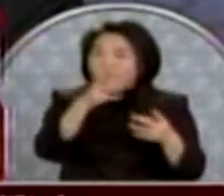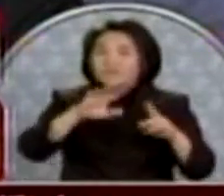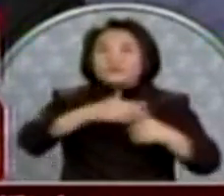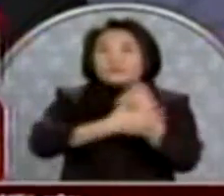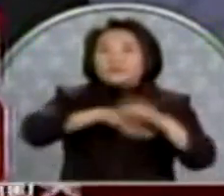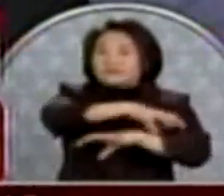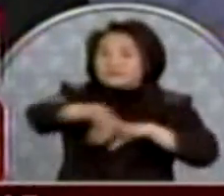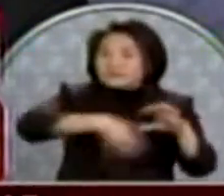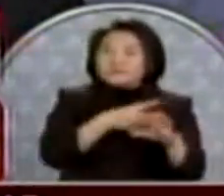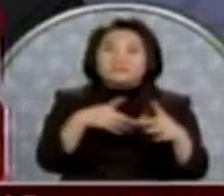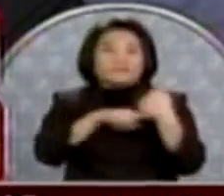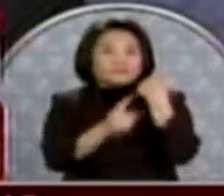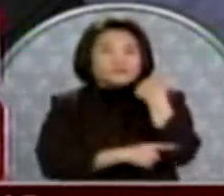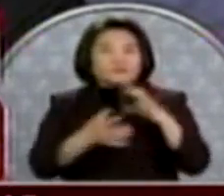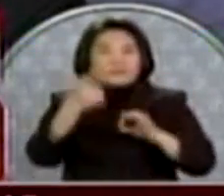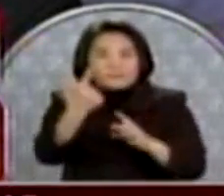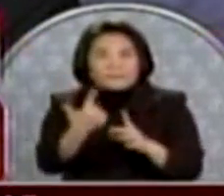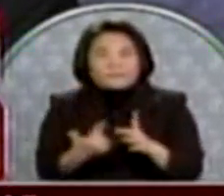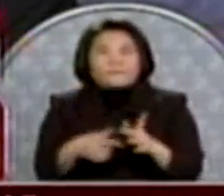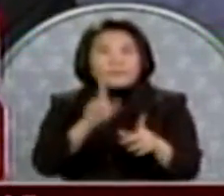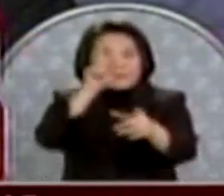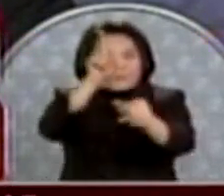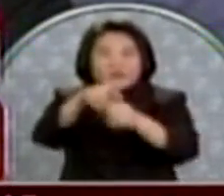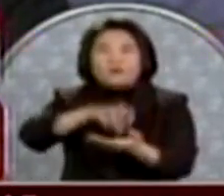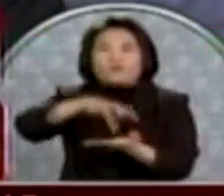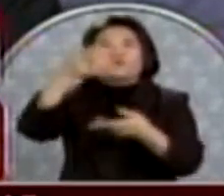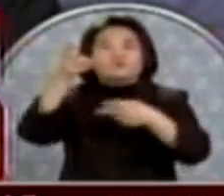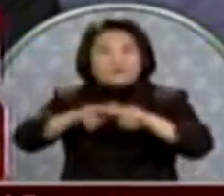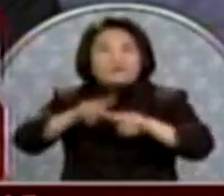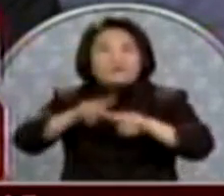是说逐步达到非核家园的目标。目前我们会